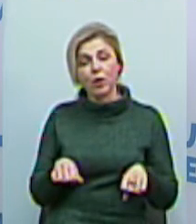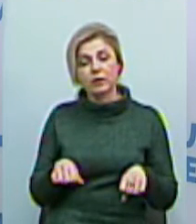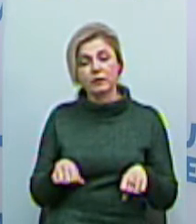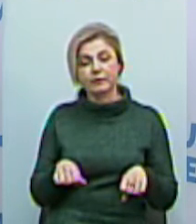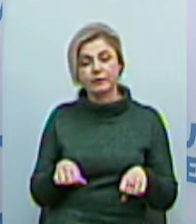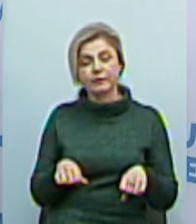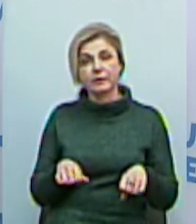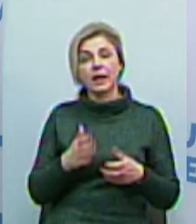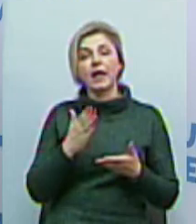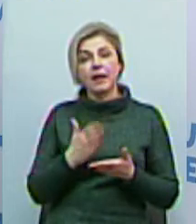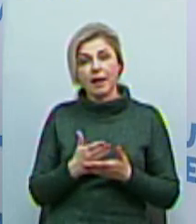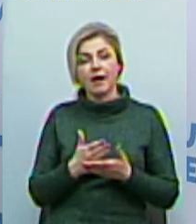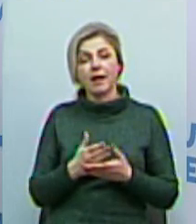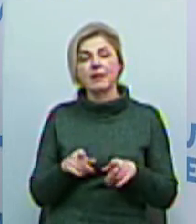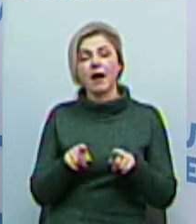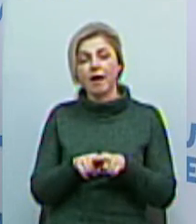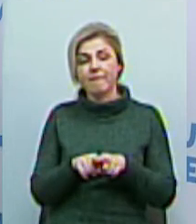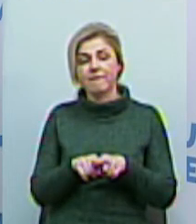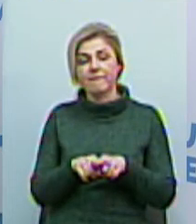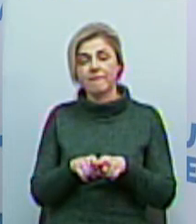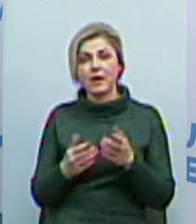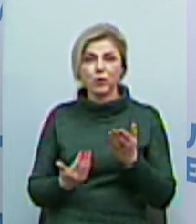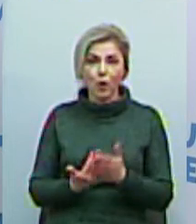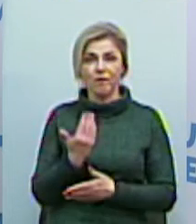є ще така нова,